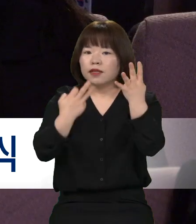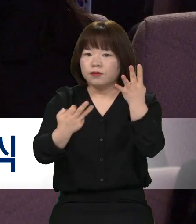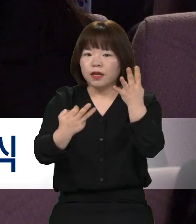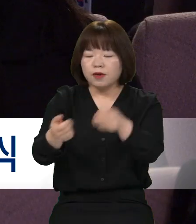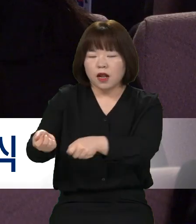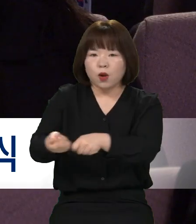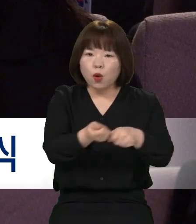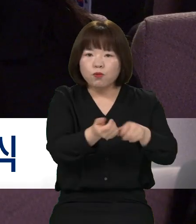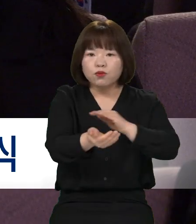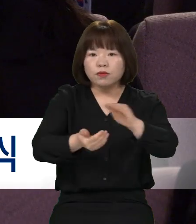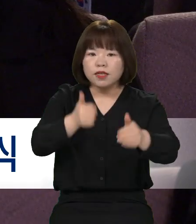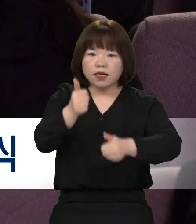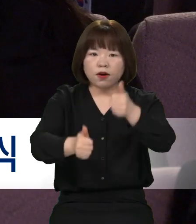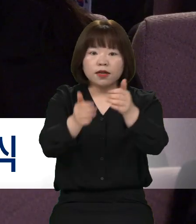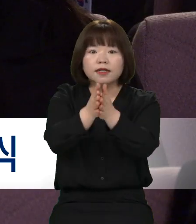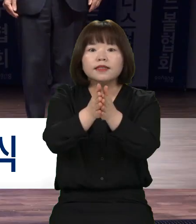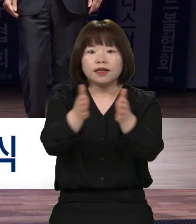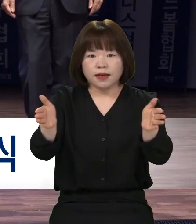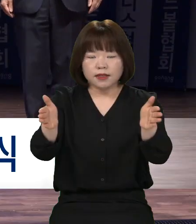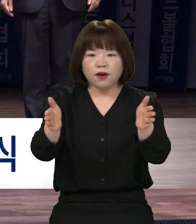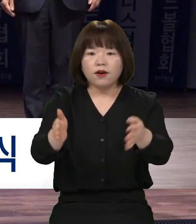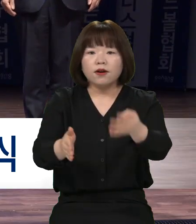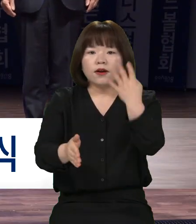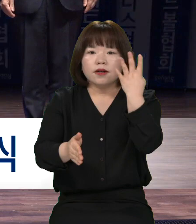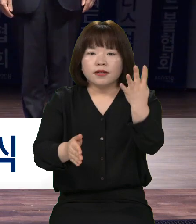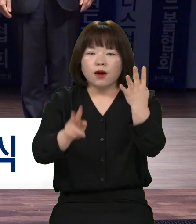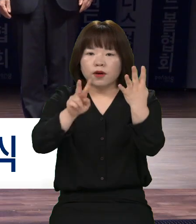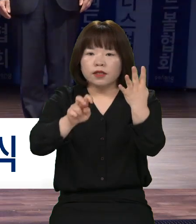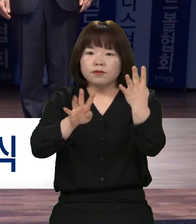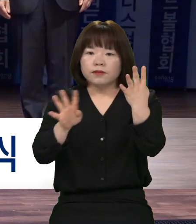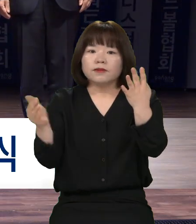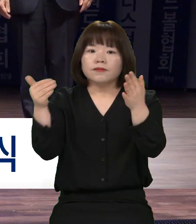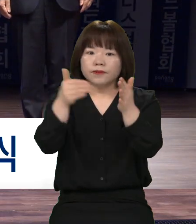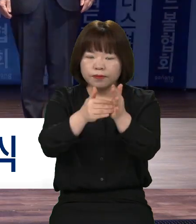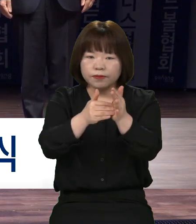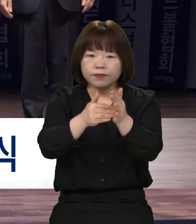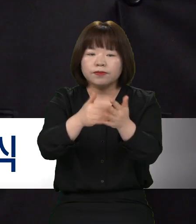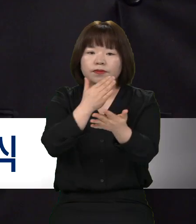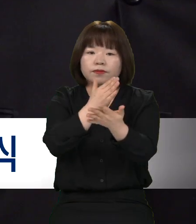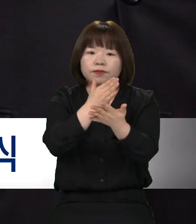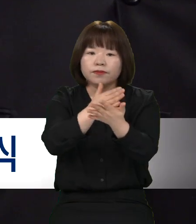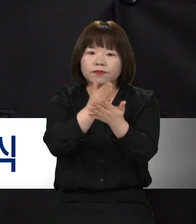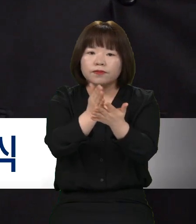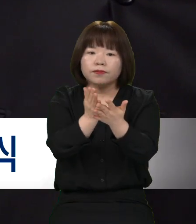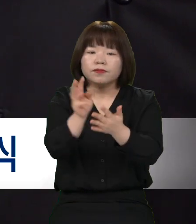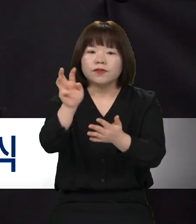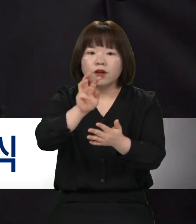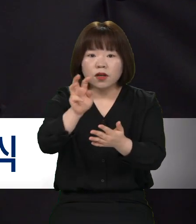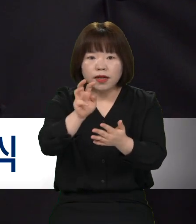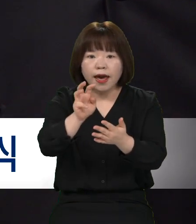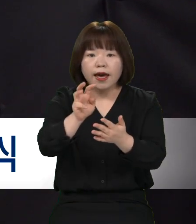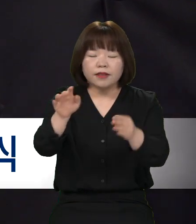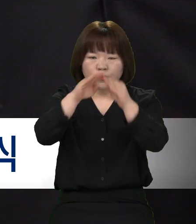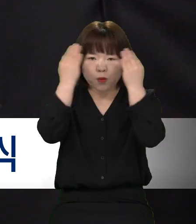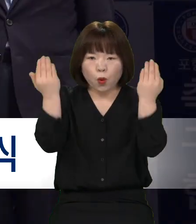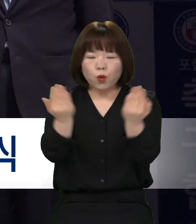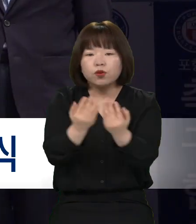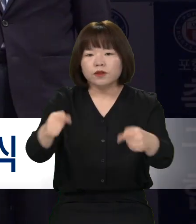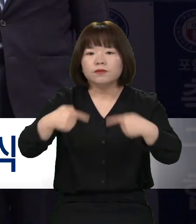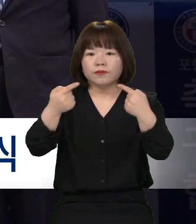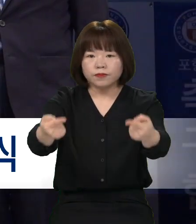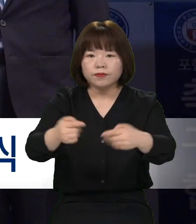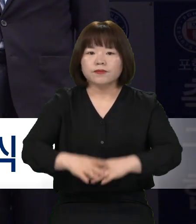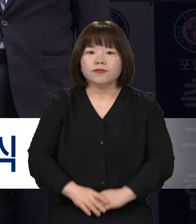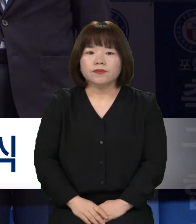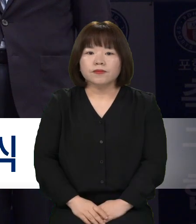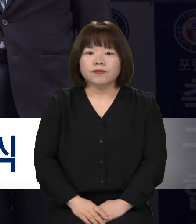4월 13일 골프 사전 경기를 시작으로 대회 마지막 날인 24일까지 30개 종목 91개부 전